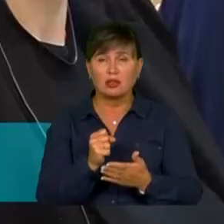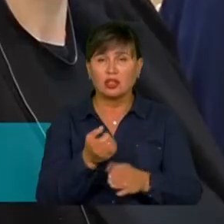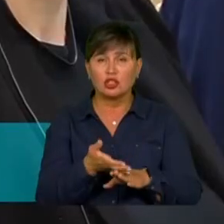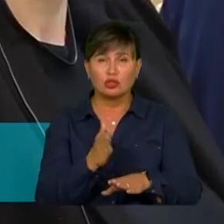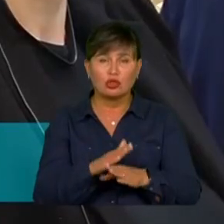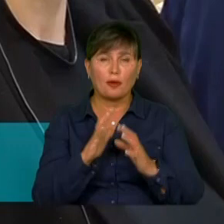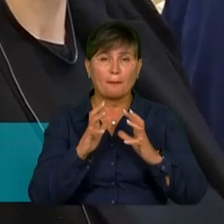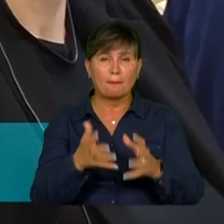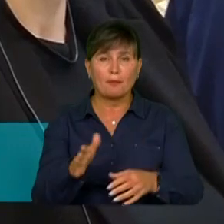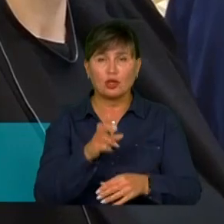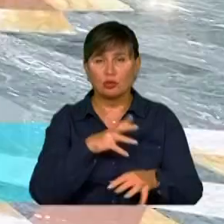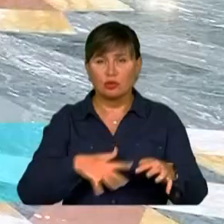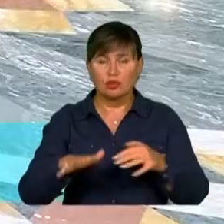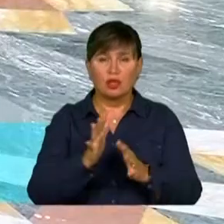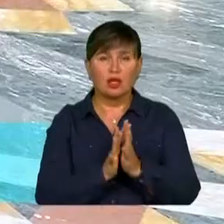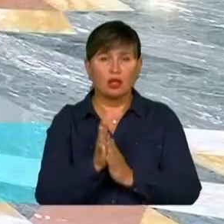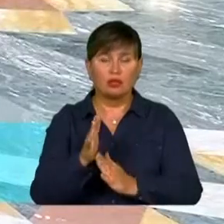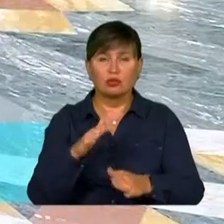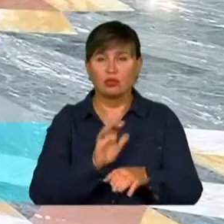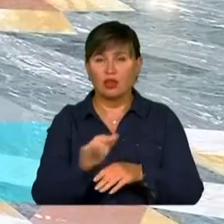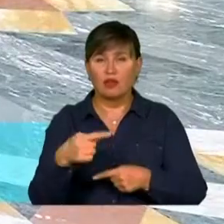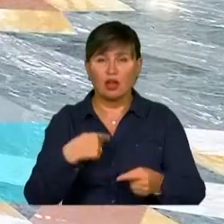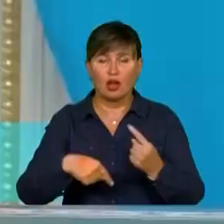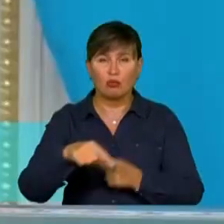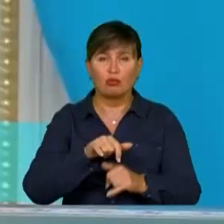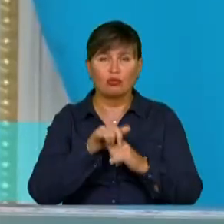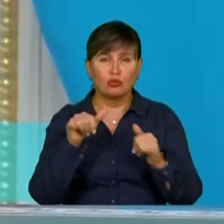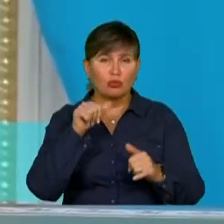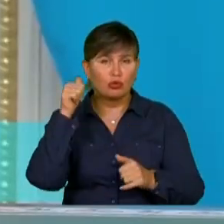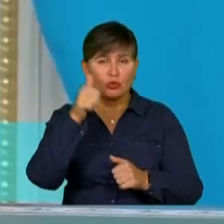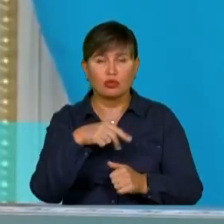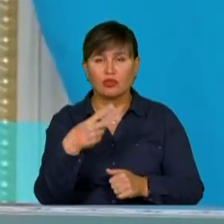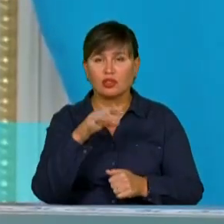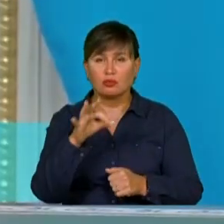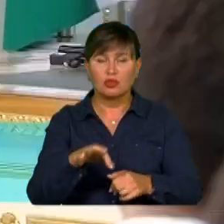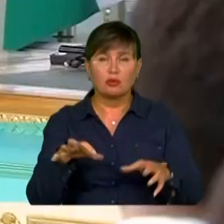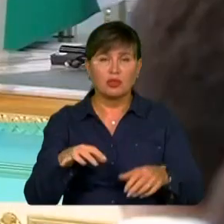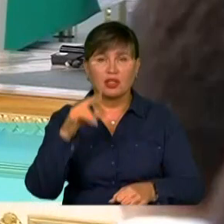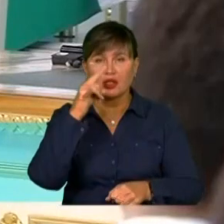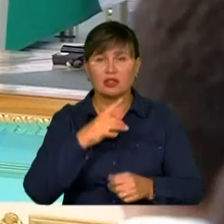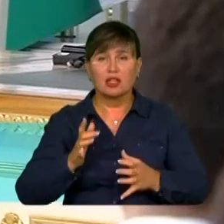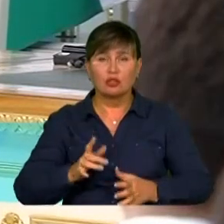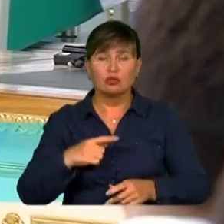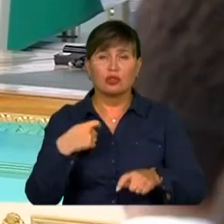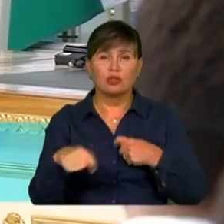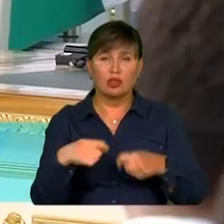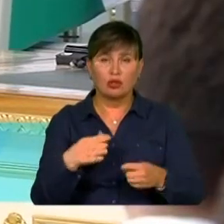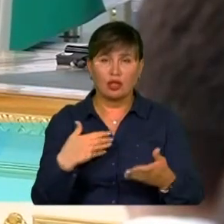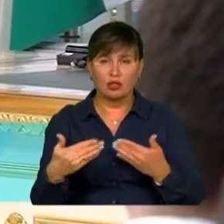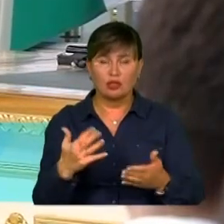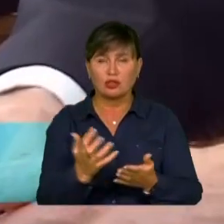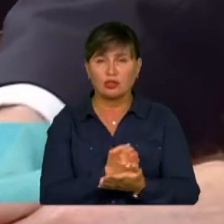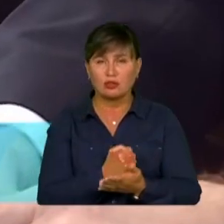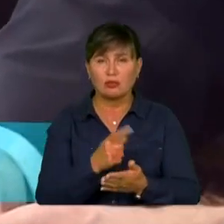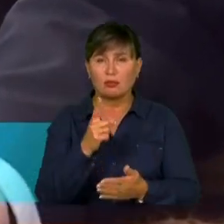напряженность в мире, между странами растет товарооборот. В прошлом году он увеличился на 20%. Президент Казахстана надеется, что торговые отношения достигнут